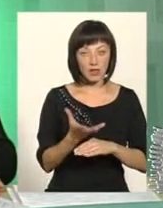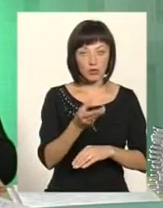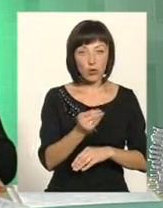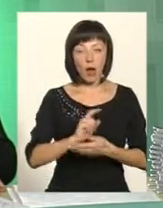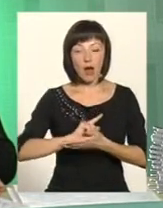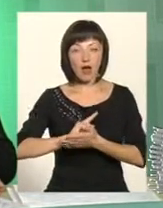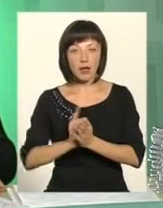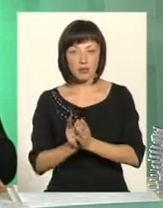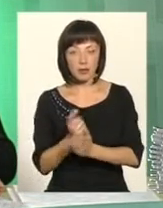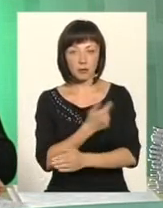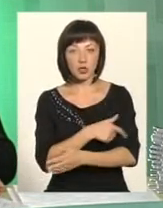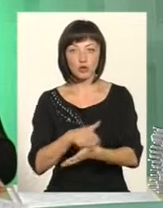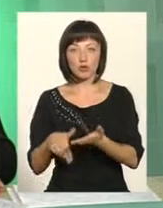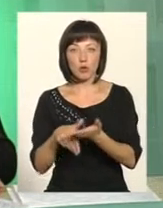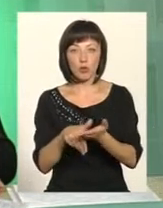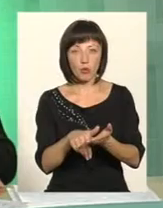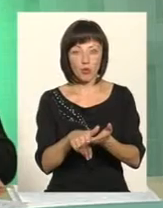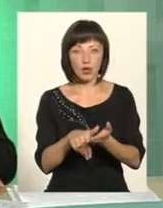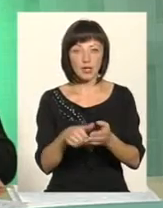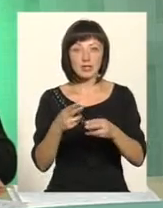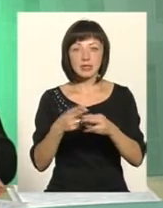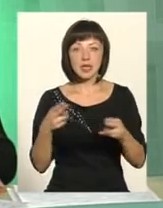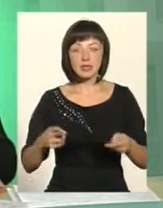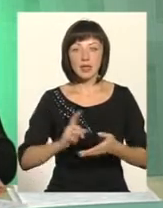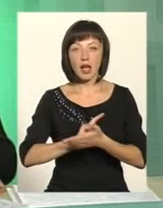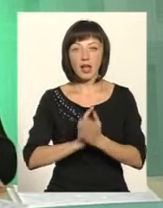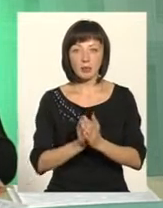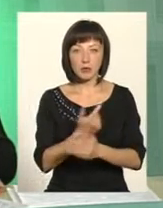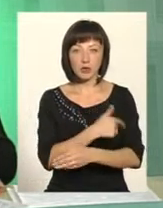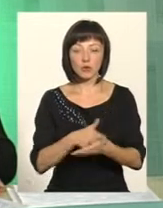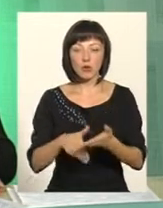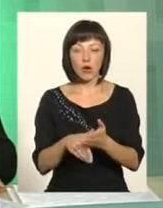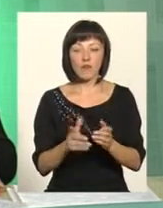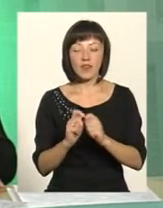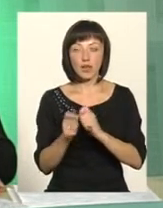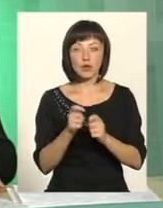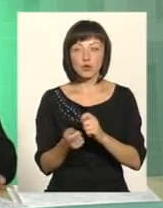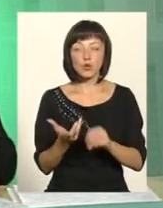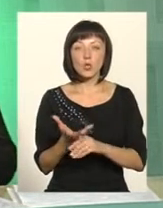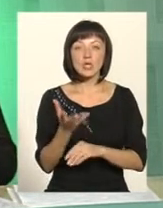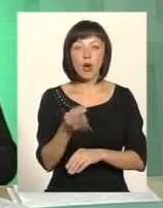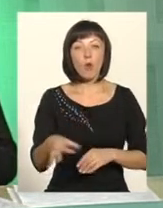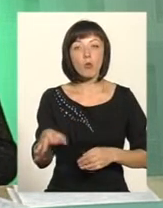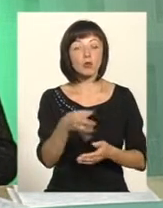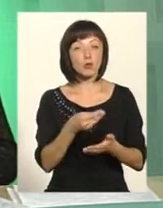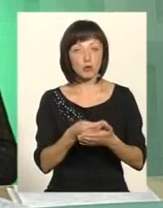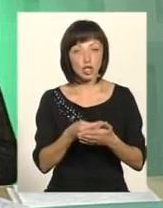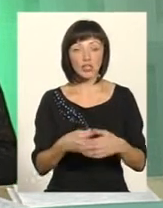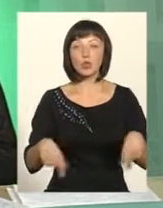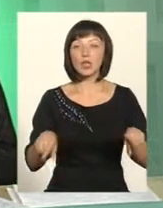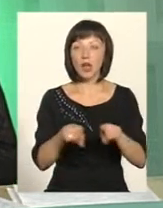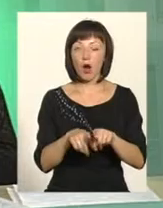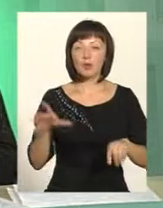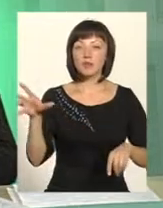екстрена медична допомога, підстанція екстреної медичної допомоги фінансується з обласного бюджету. Також все керівництво